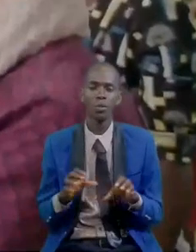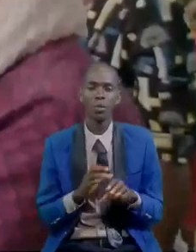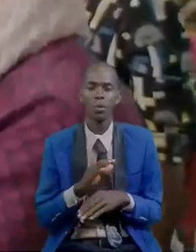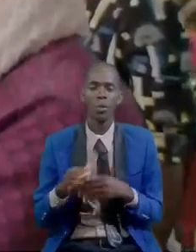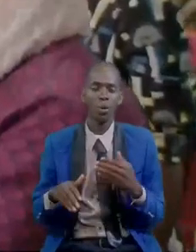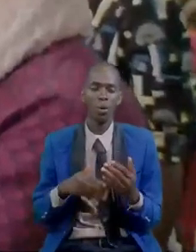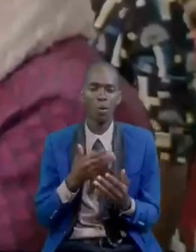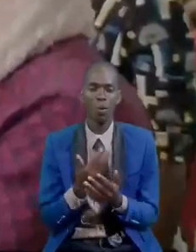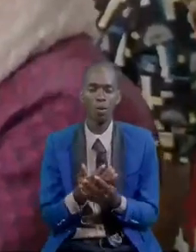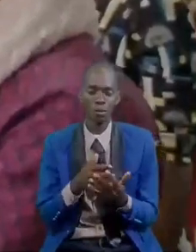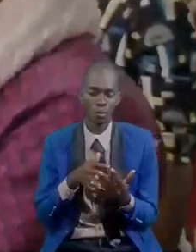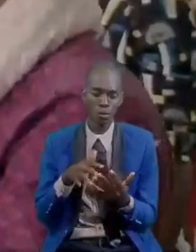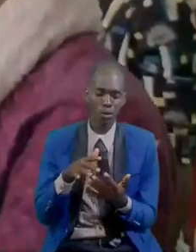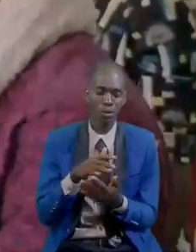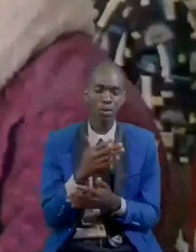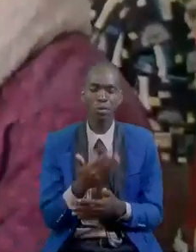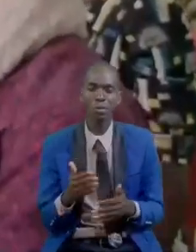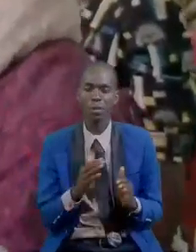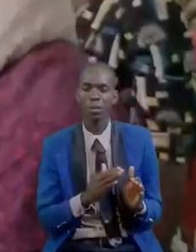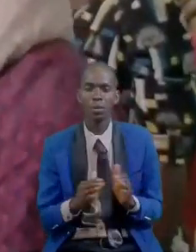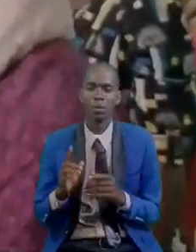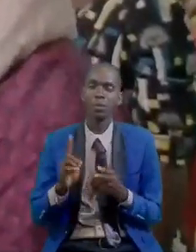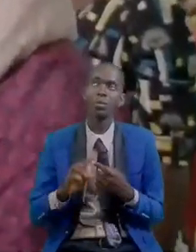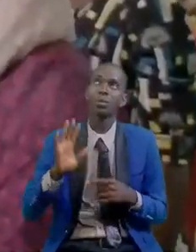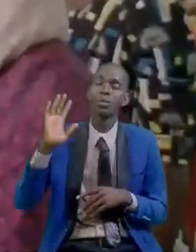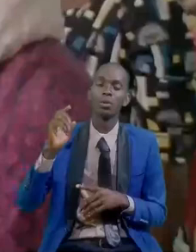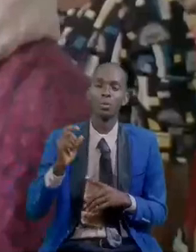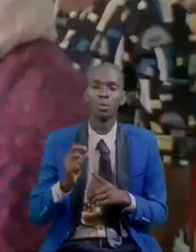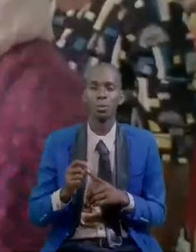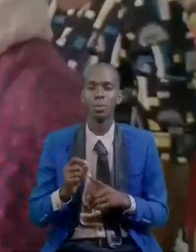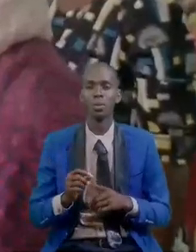Et fais toutes ces choses selon sa parole.